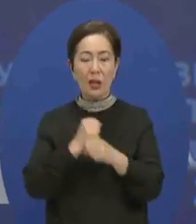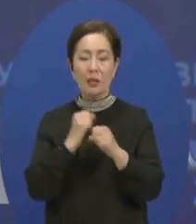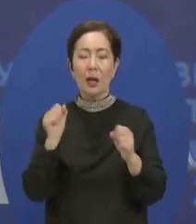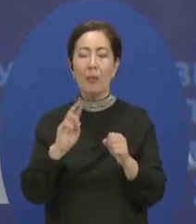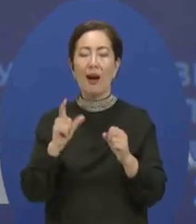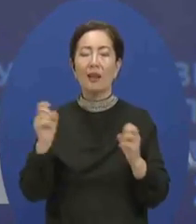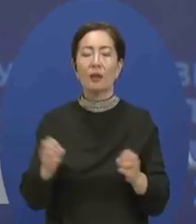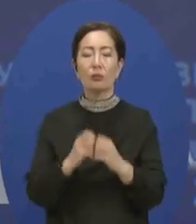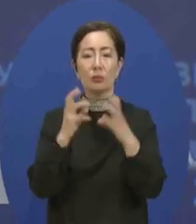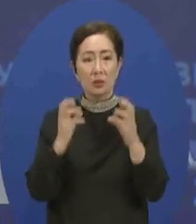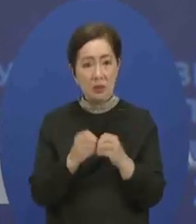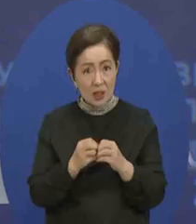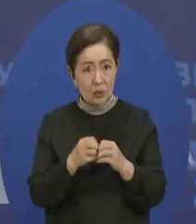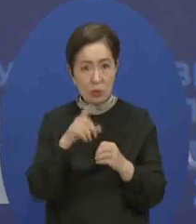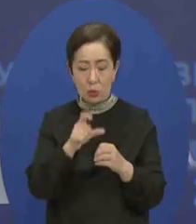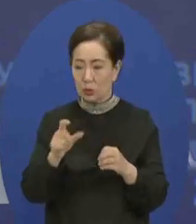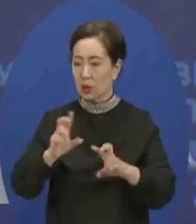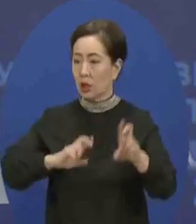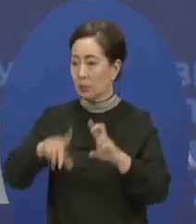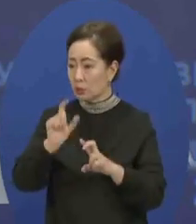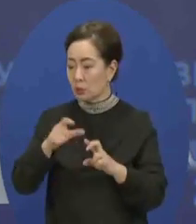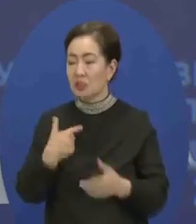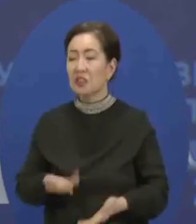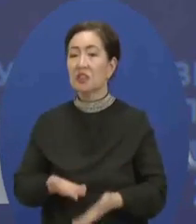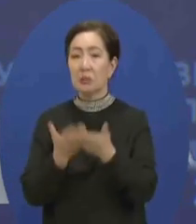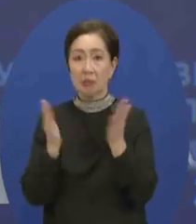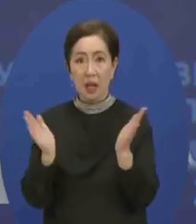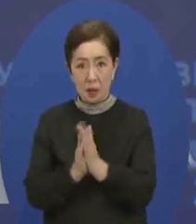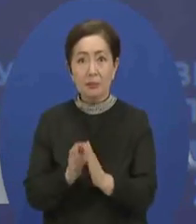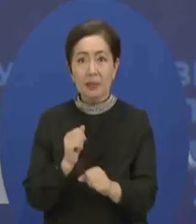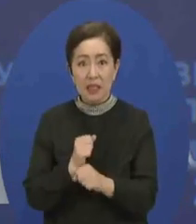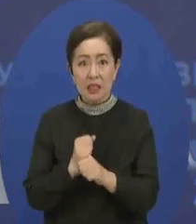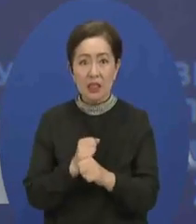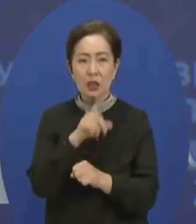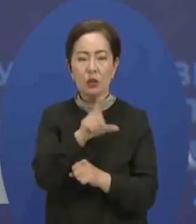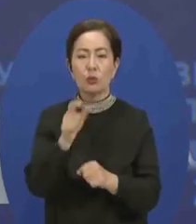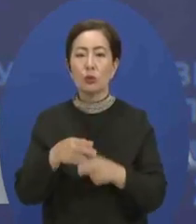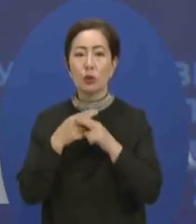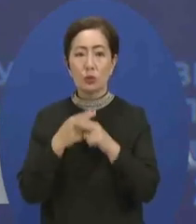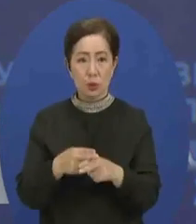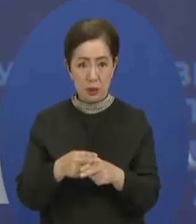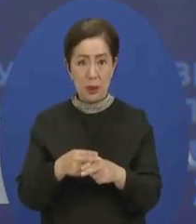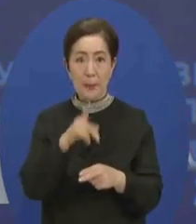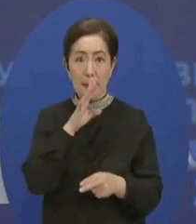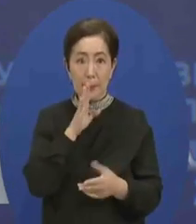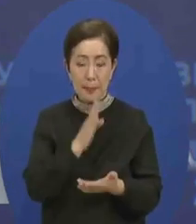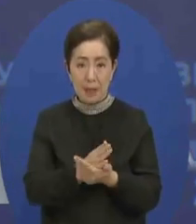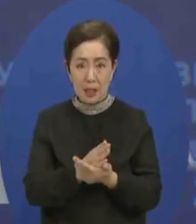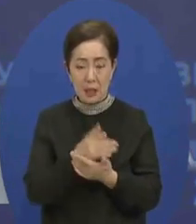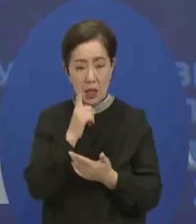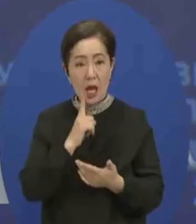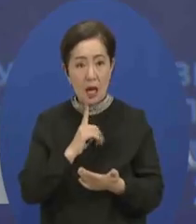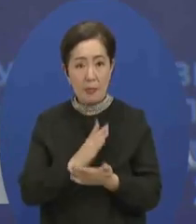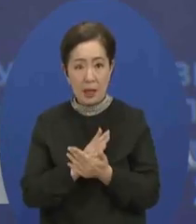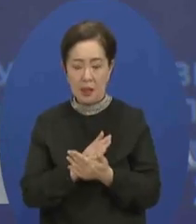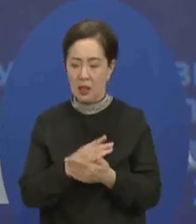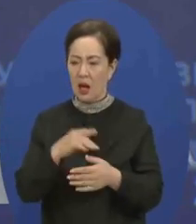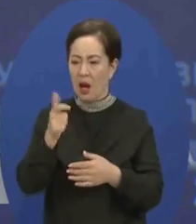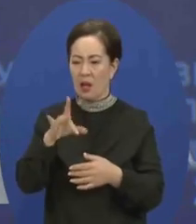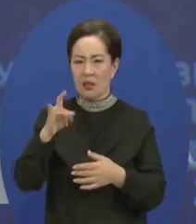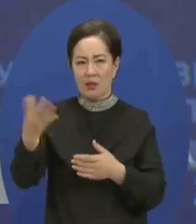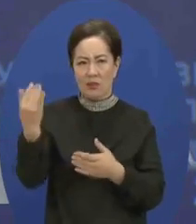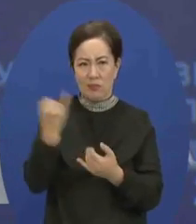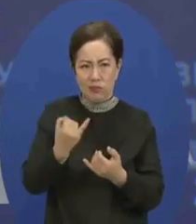эрхлэгч, хөрөнгө оруулагчдаа дэмжиж хамтран ажиллая. Тэдэндээ туслая. Бас тэднийг аливаа эрсдлээс хамгаалъя.